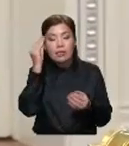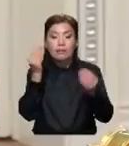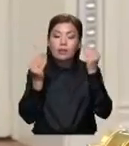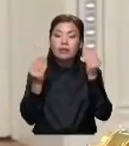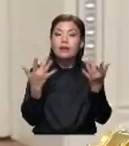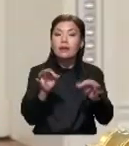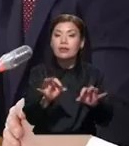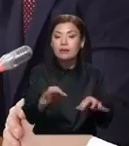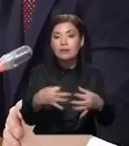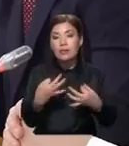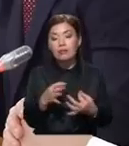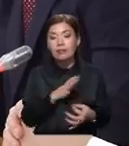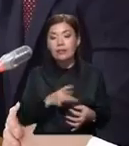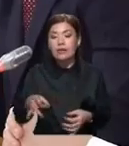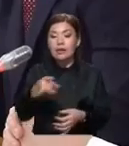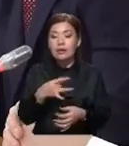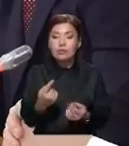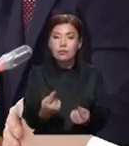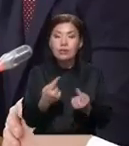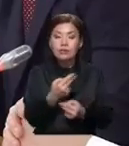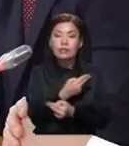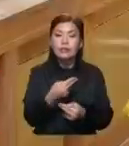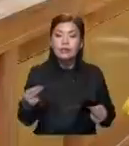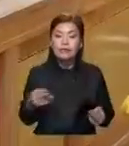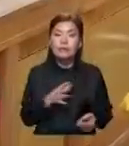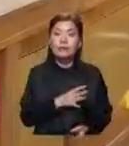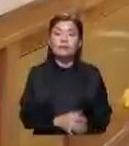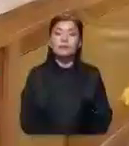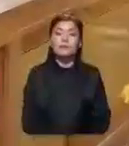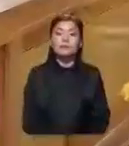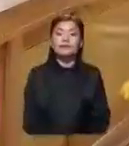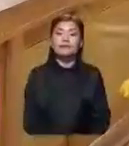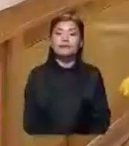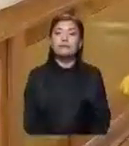актуальным вопросам региональной и глобальной повестки дня. Дана Ермак, Астана, Таймс.